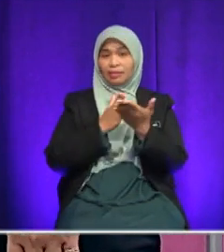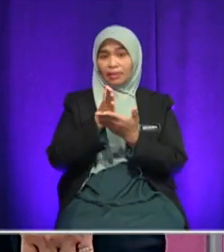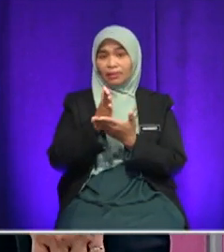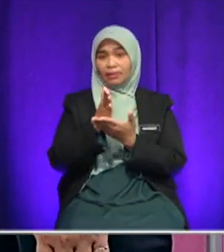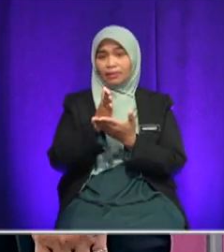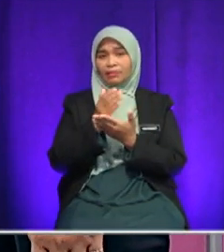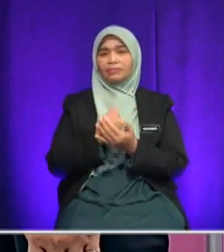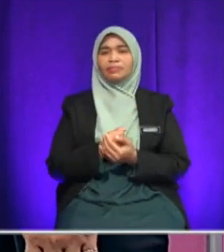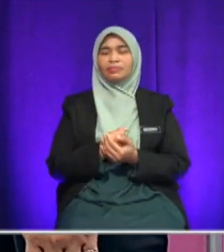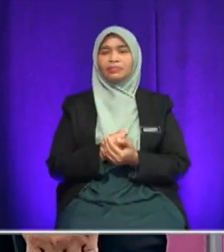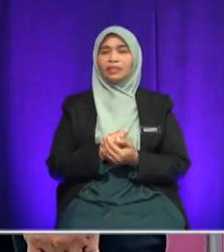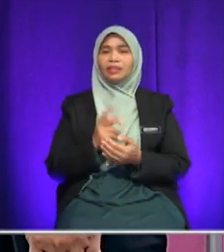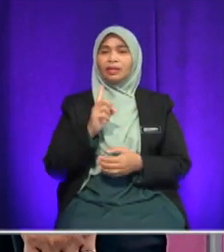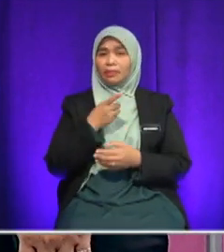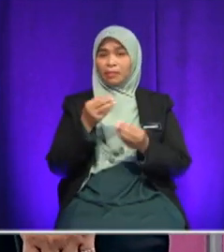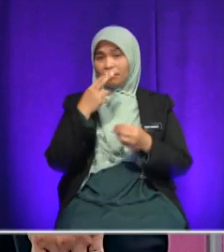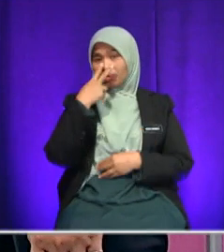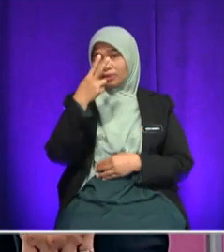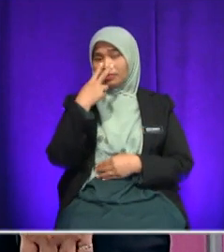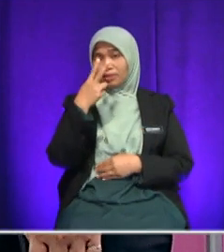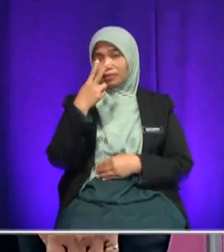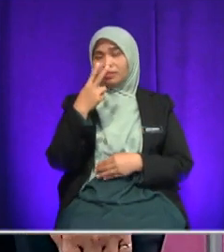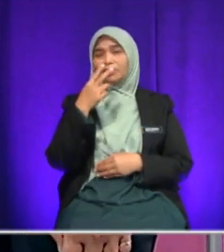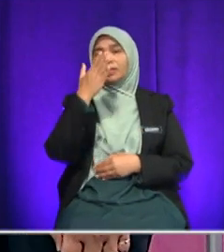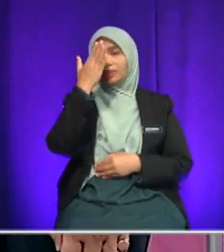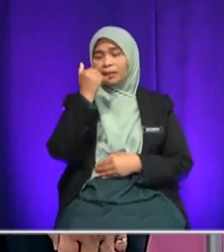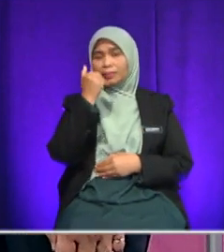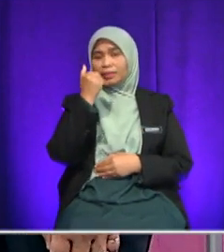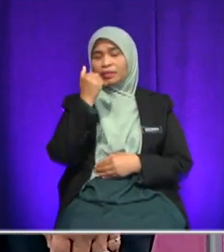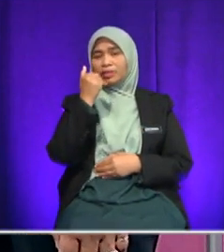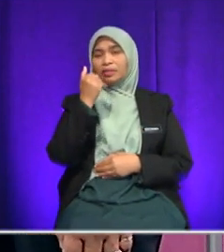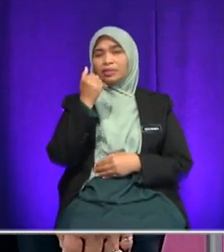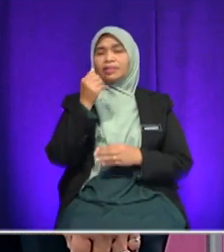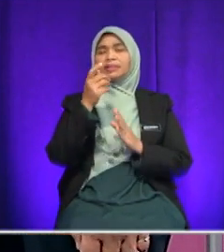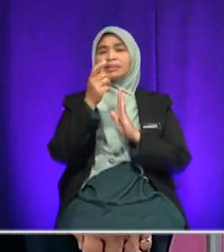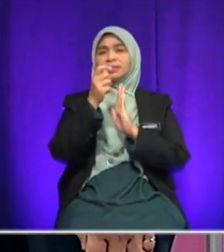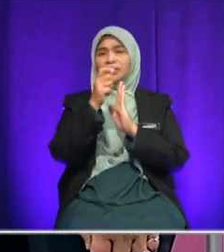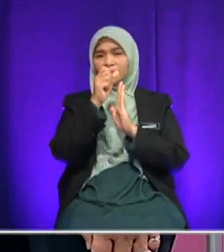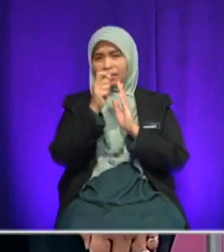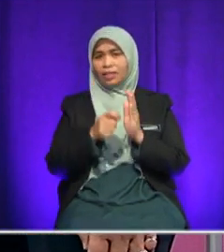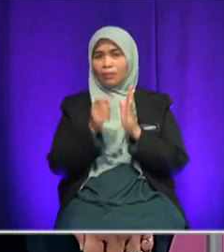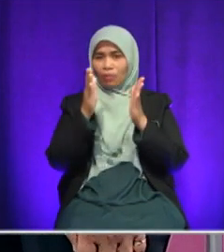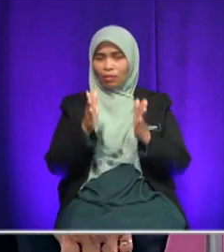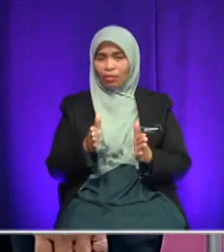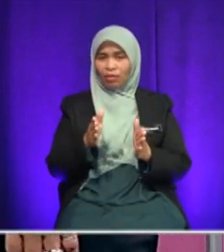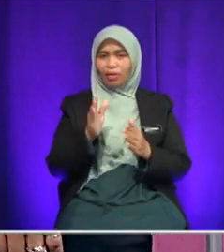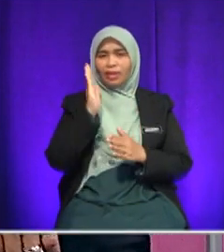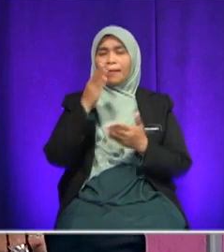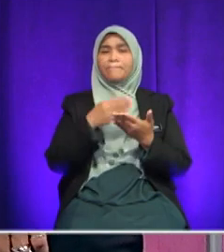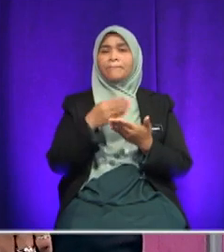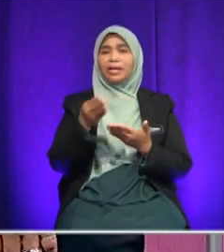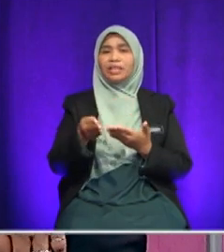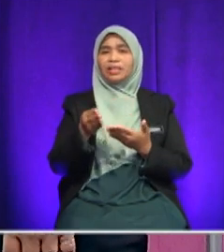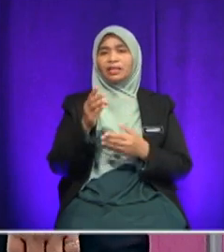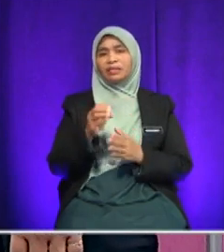Seterusnya, okey, kita nak lihat kenapa seseorang, kenapa isi rumah membeli sesuatu barang? Apa yang